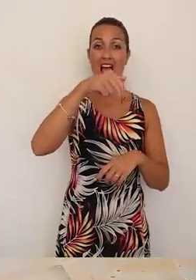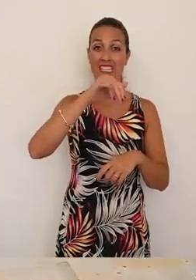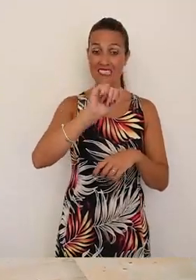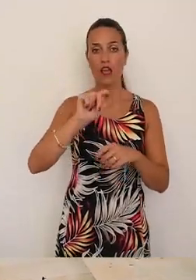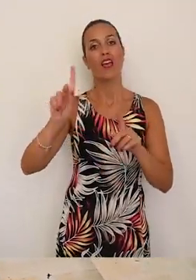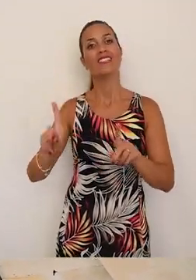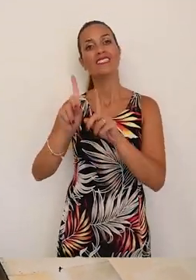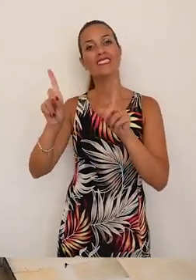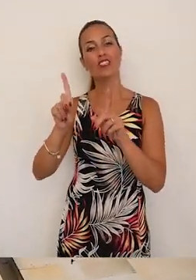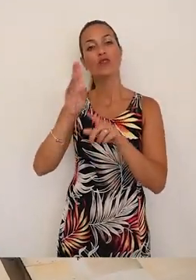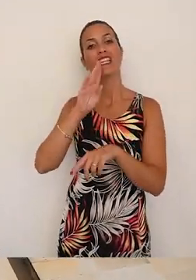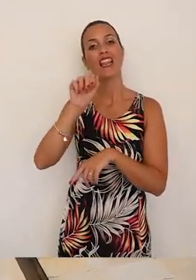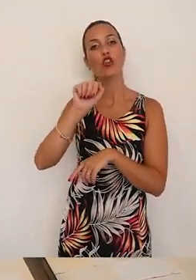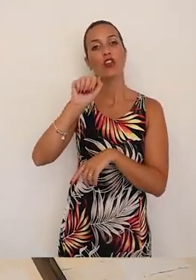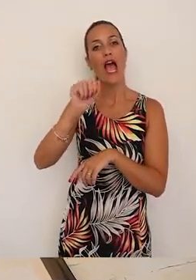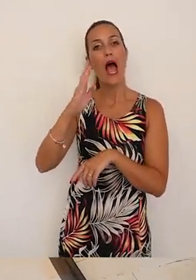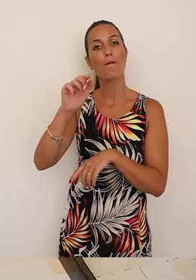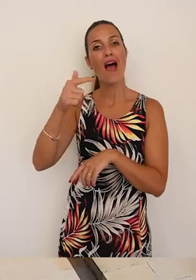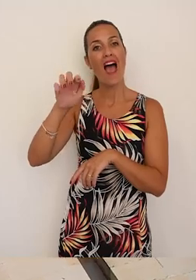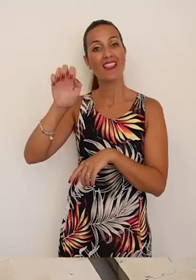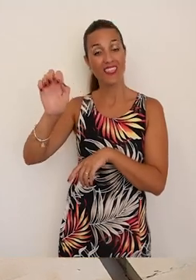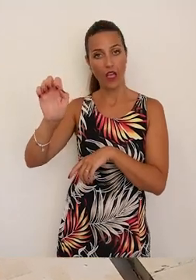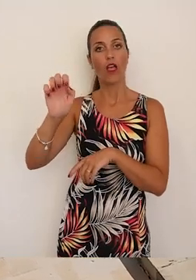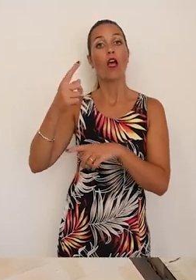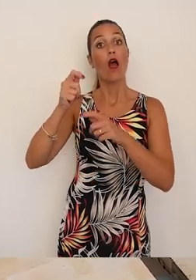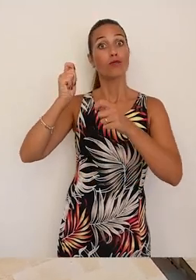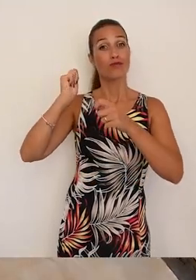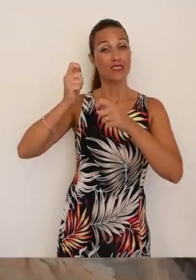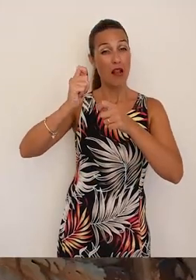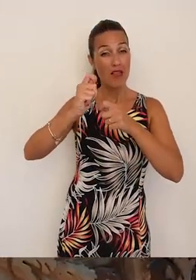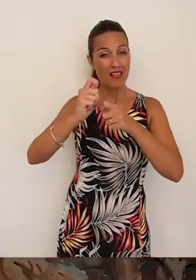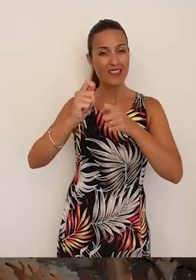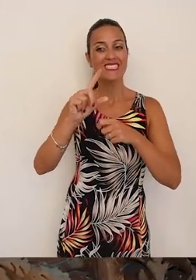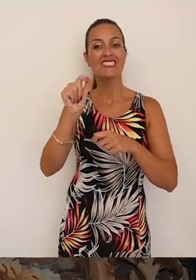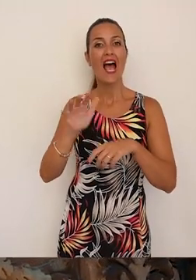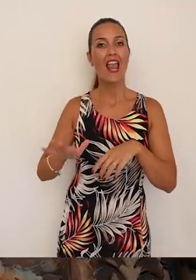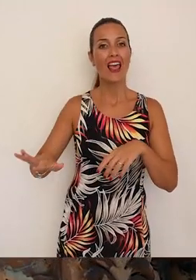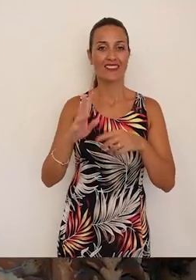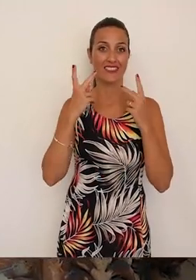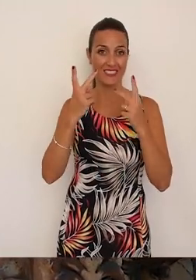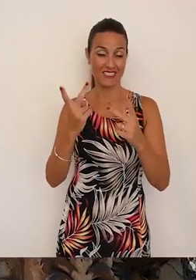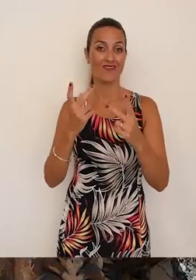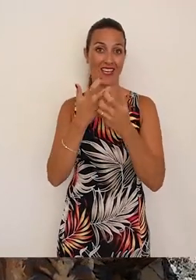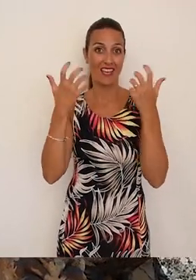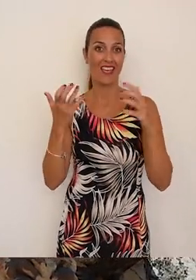quest'ultima arricchita da eleganti fregi e scolpiture, frutto delle sapienti mani degli scalpellini salentini.